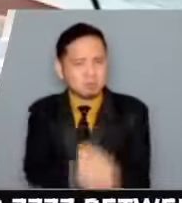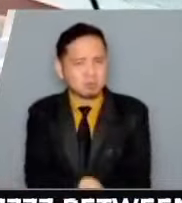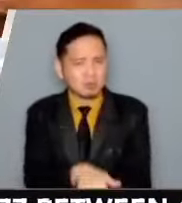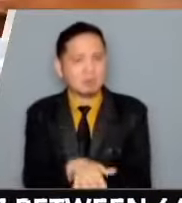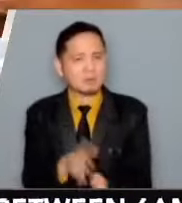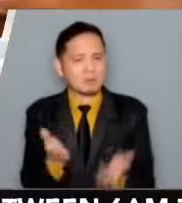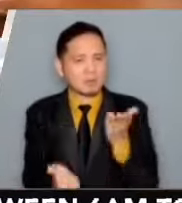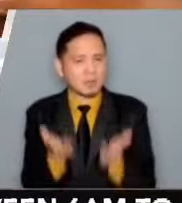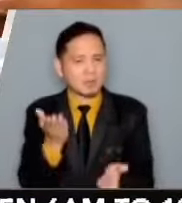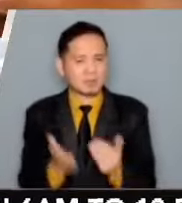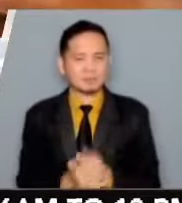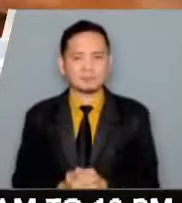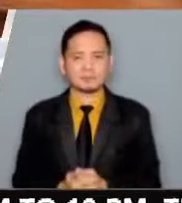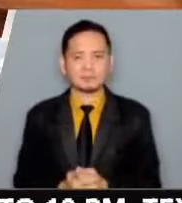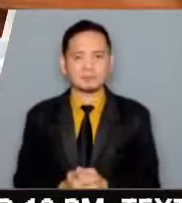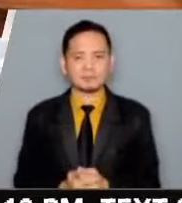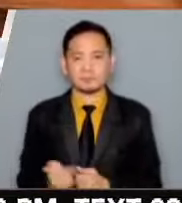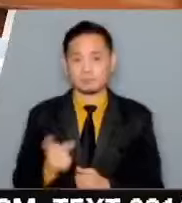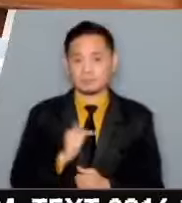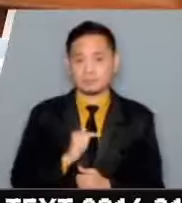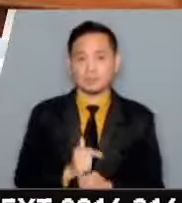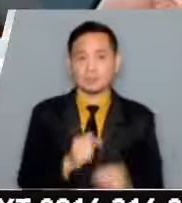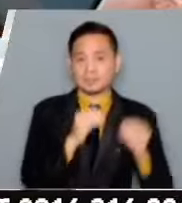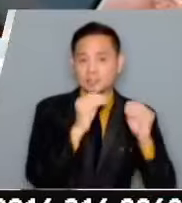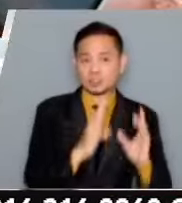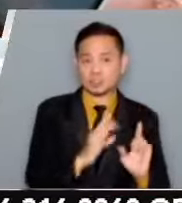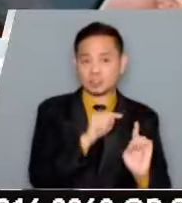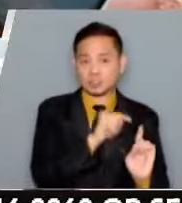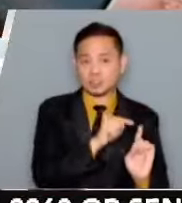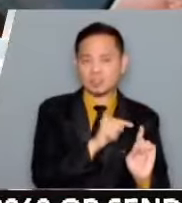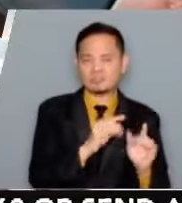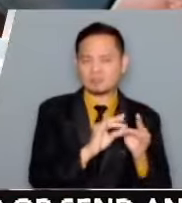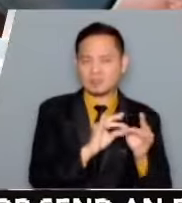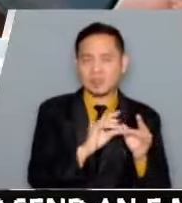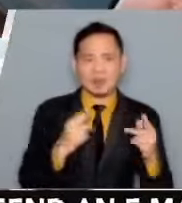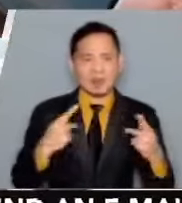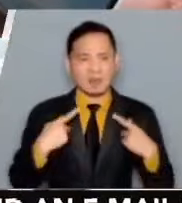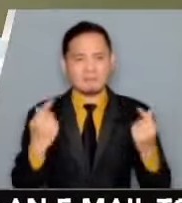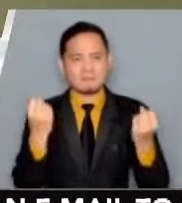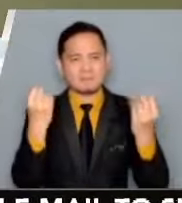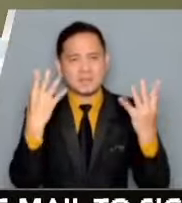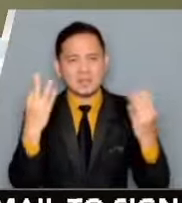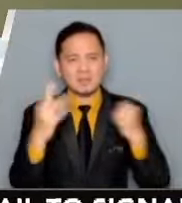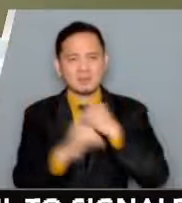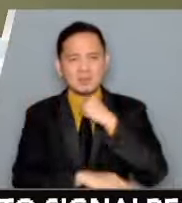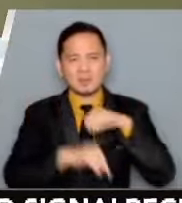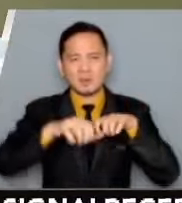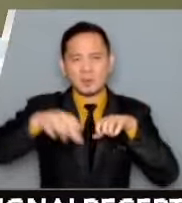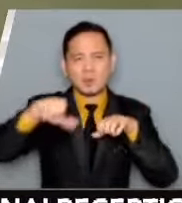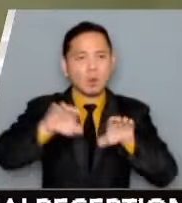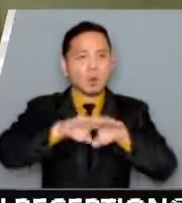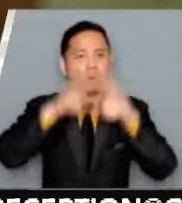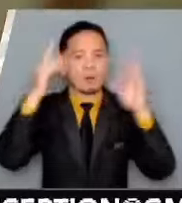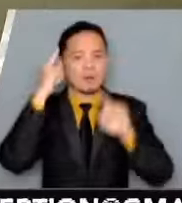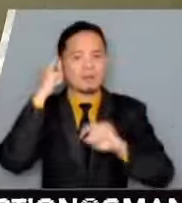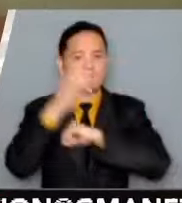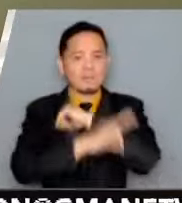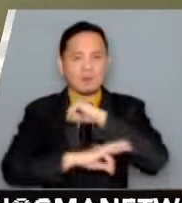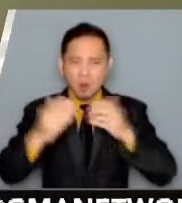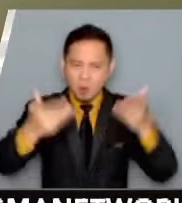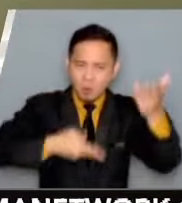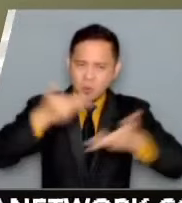Pilipinong nagtuturo abroad maraming sana sa rehiyon ang nagbukas ng edukasyon sa mga dayuhan providing a globally